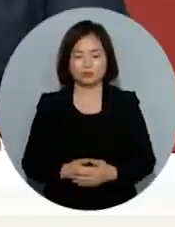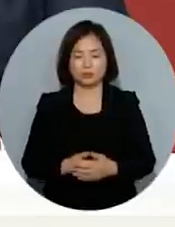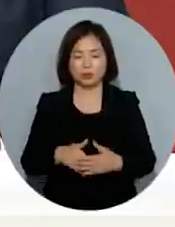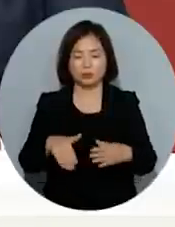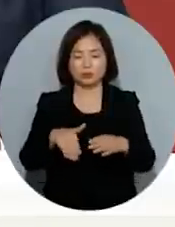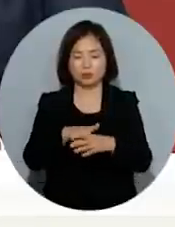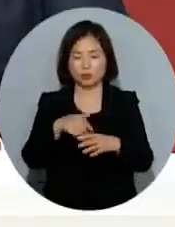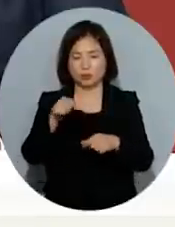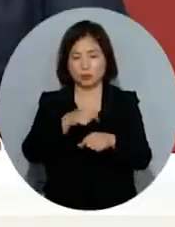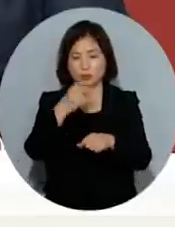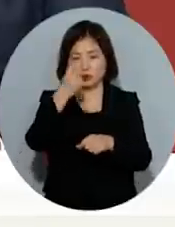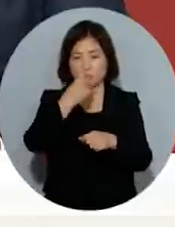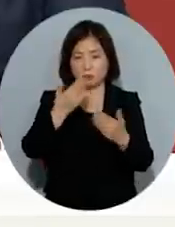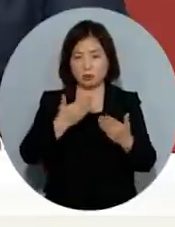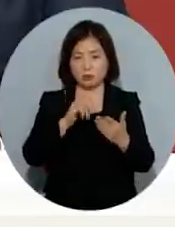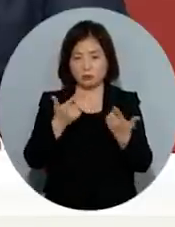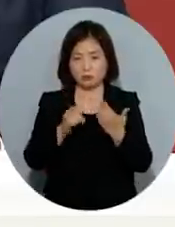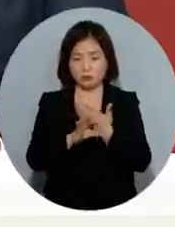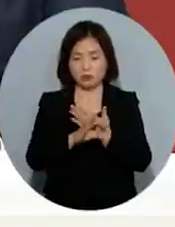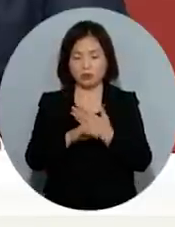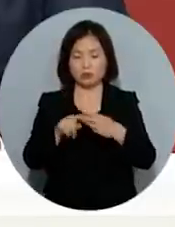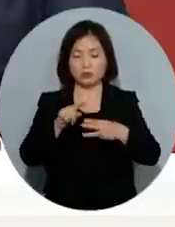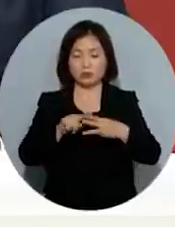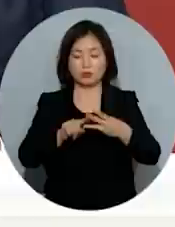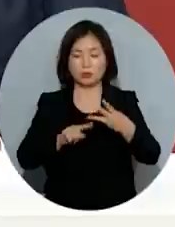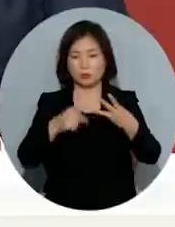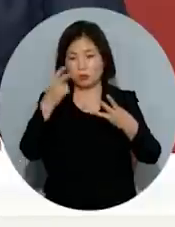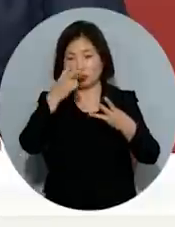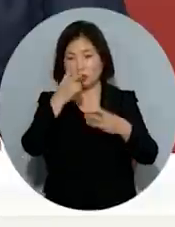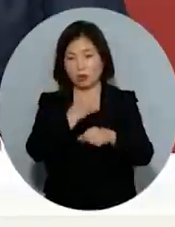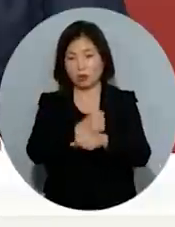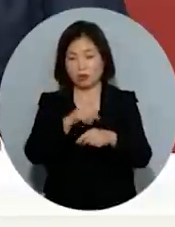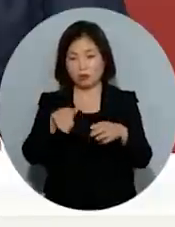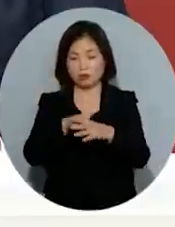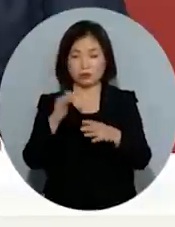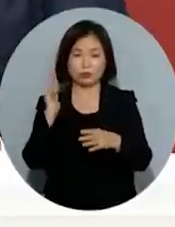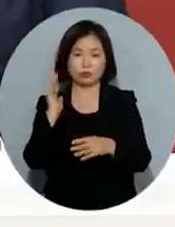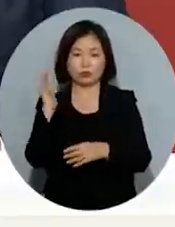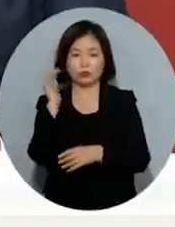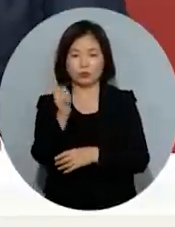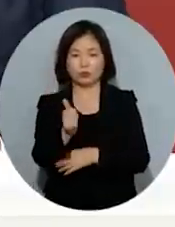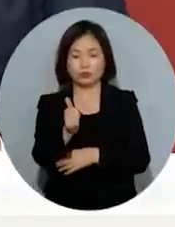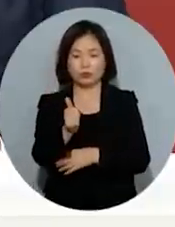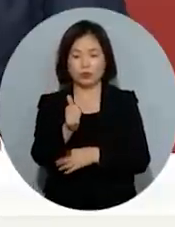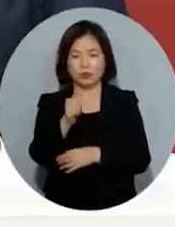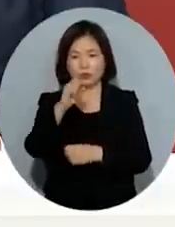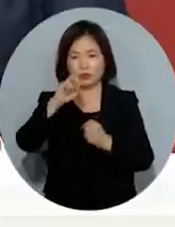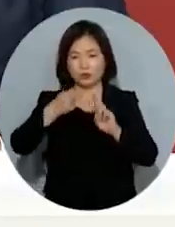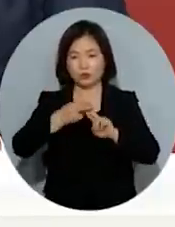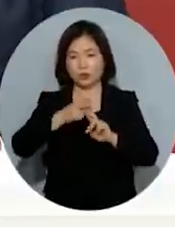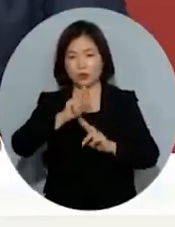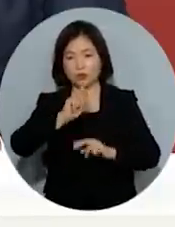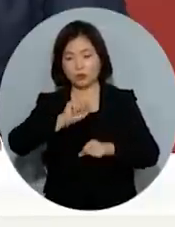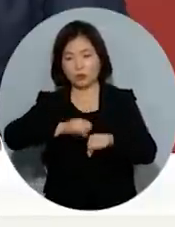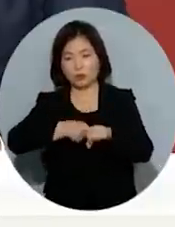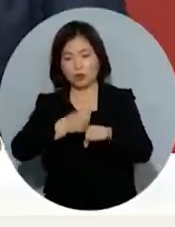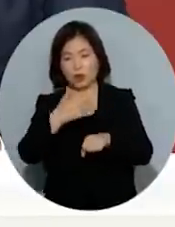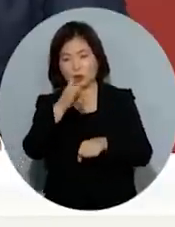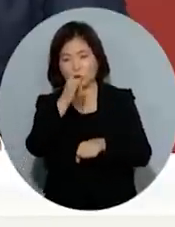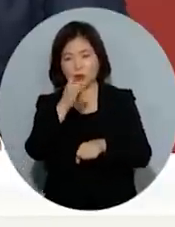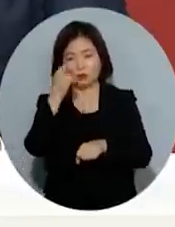대통령 특검 안 받으면 이런 수사를 해가지고 문 대통령을 형사처벌할 용의가 있는지요?